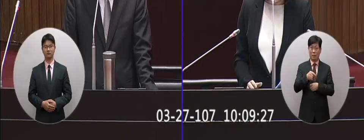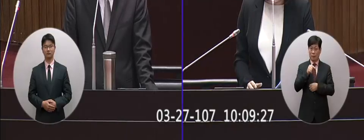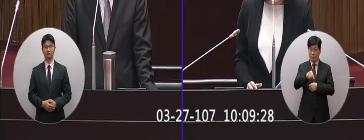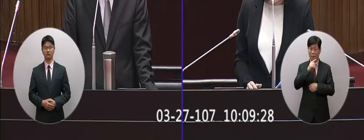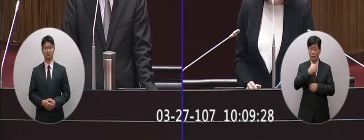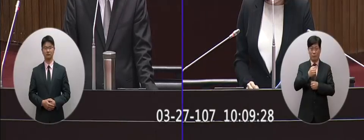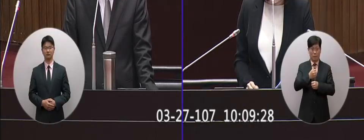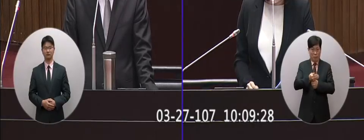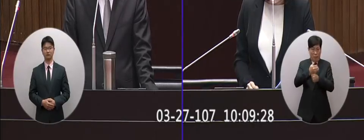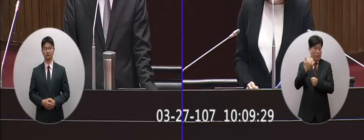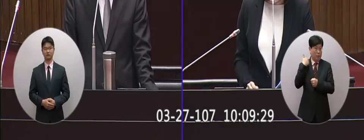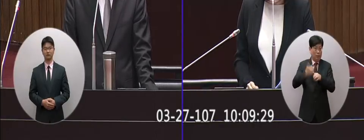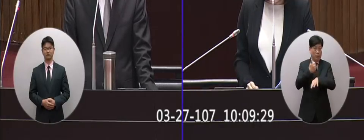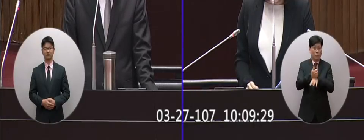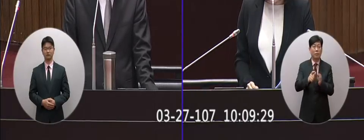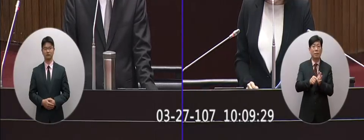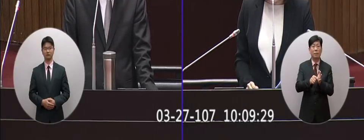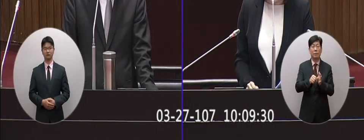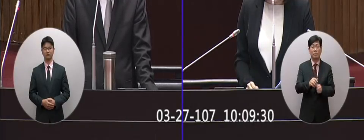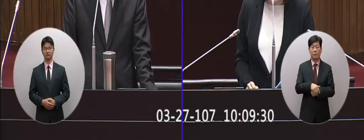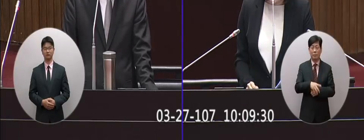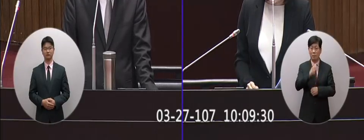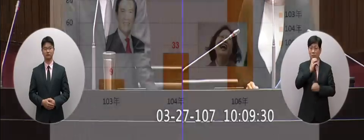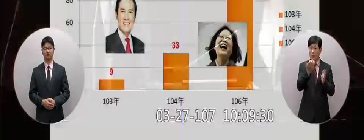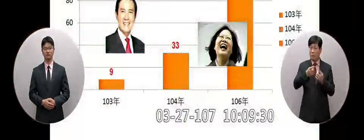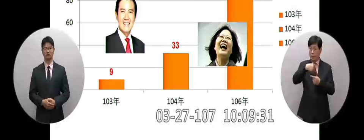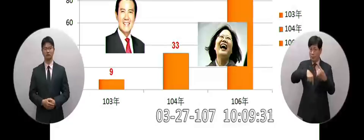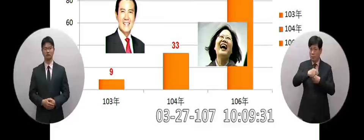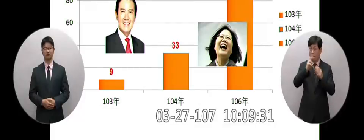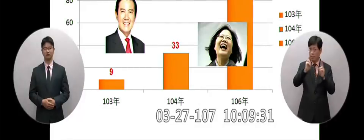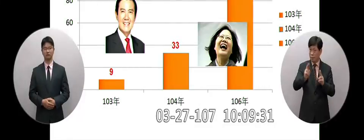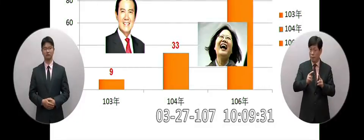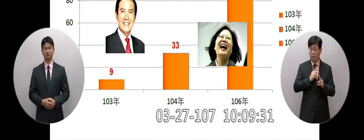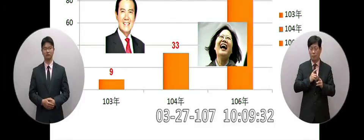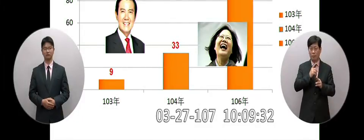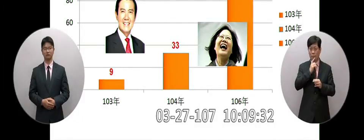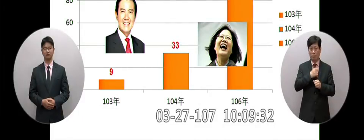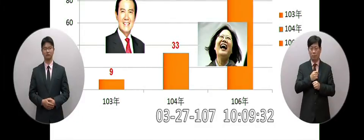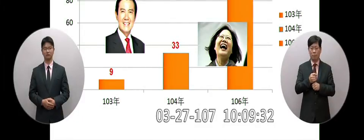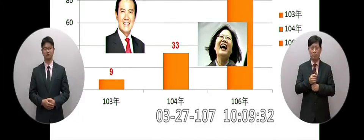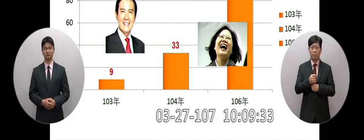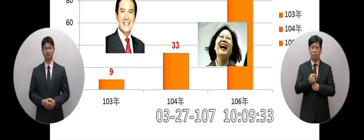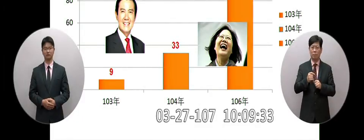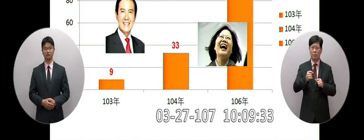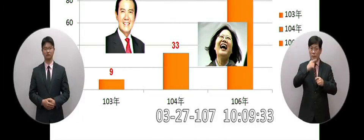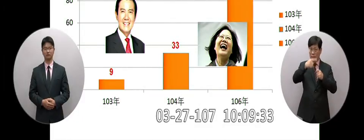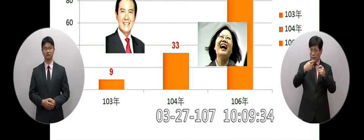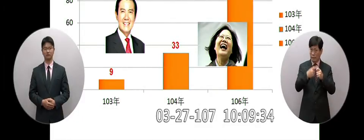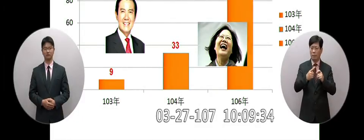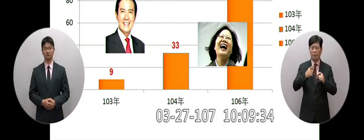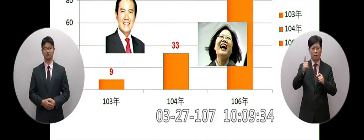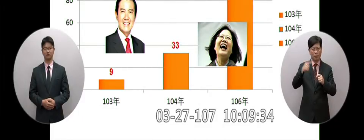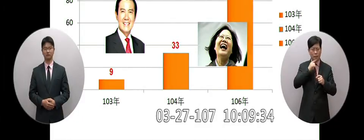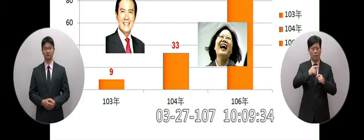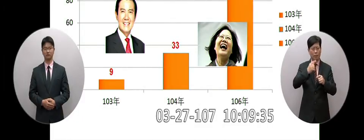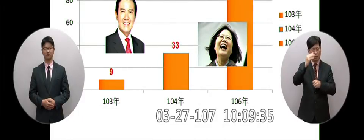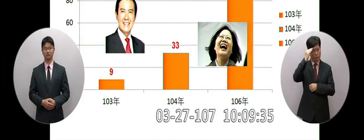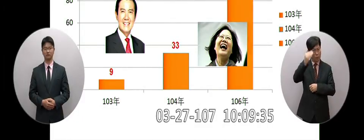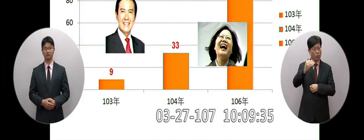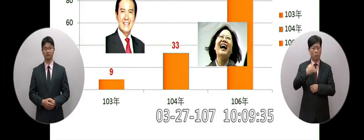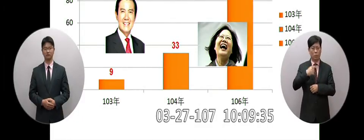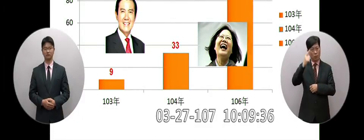是马英九总统的时候，那时候备转容量率供电警戒，一年才占9天